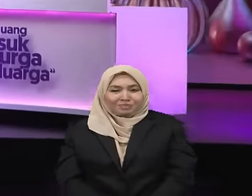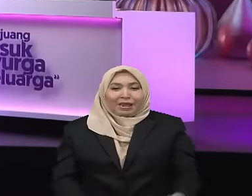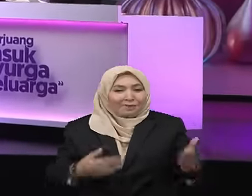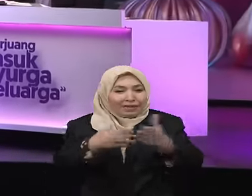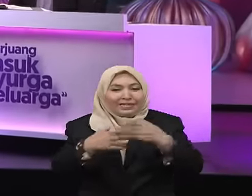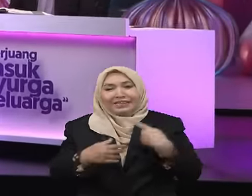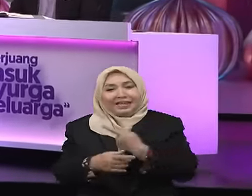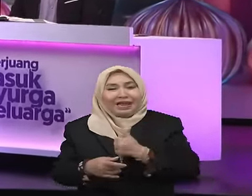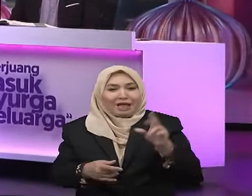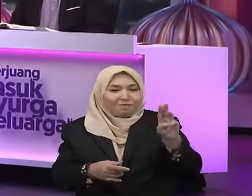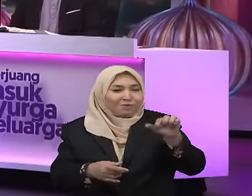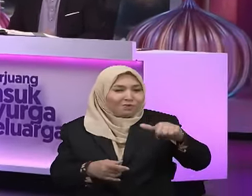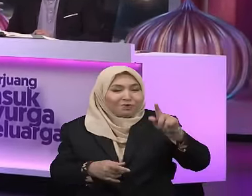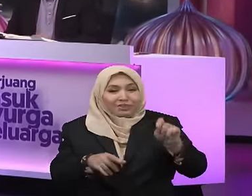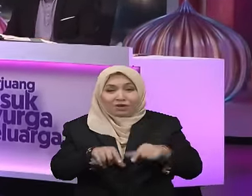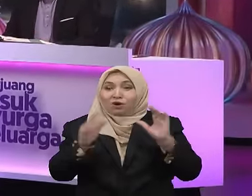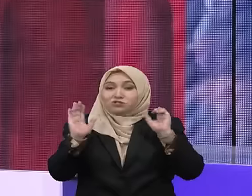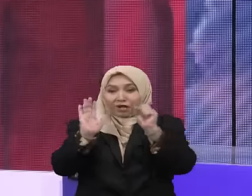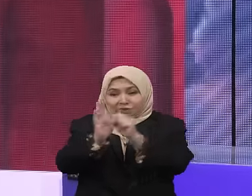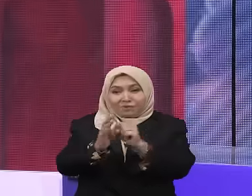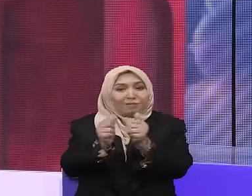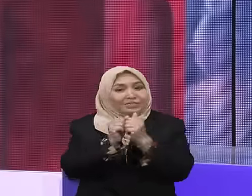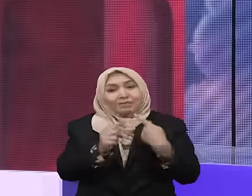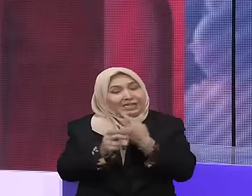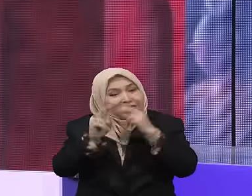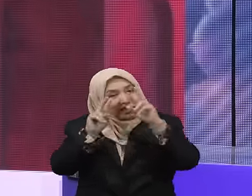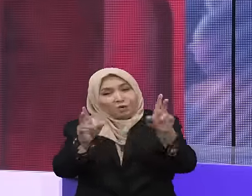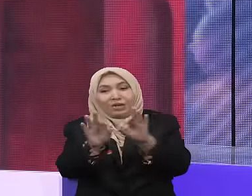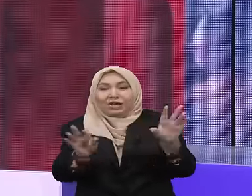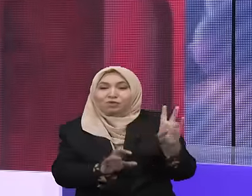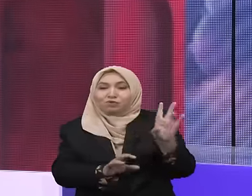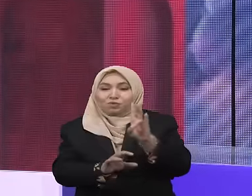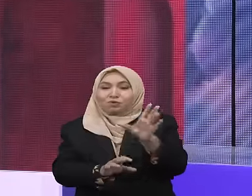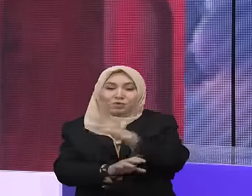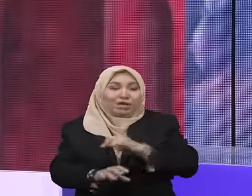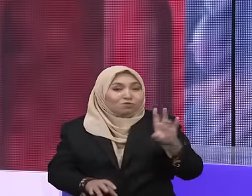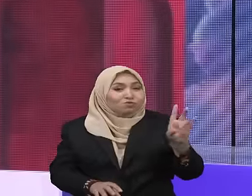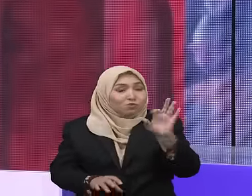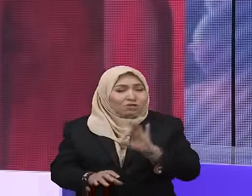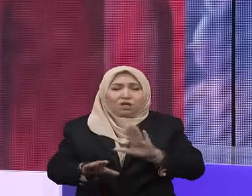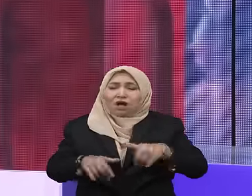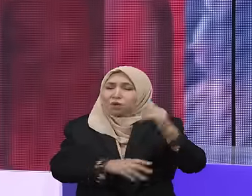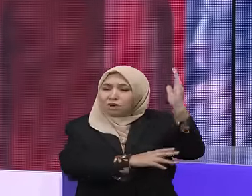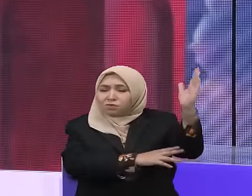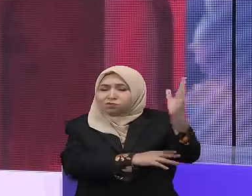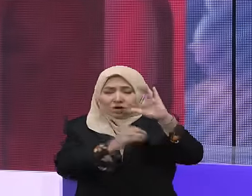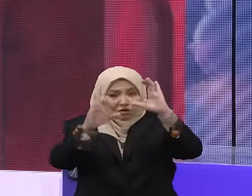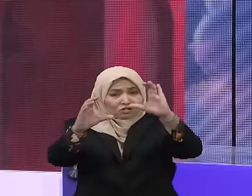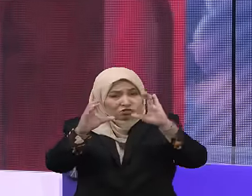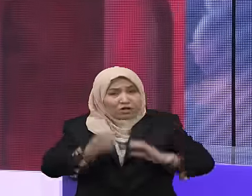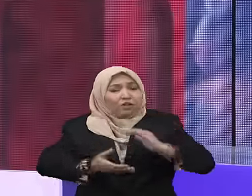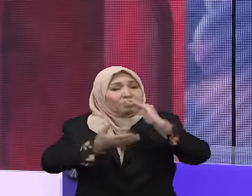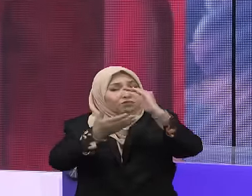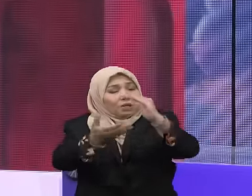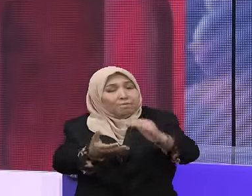kita dalam My Quran Time, Quran Solat Infak, sama-sama kita melihat kepada ayat 77 hingga 79, bagaimana penghujahan dan cara